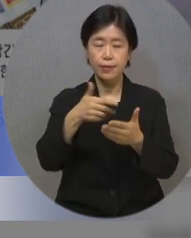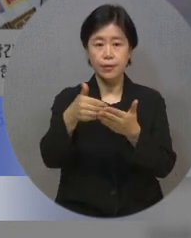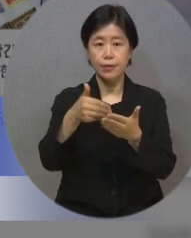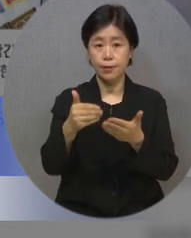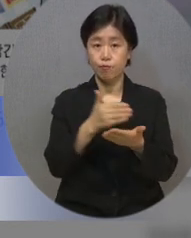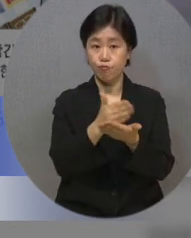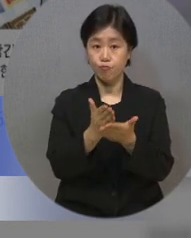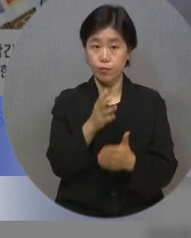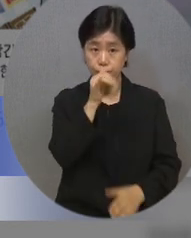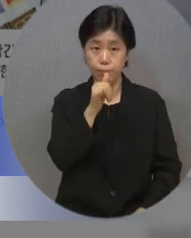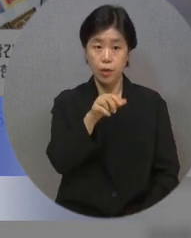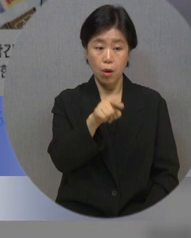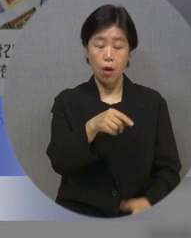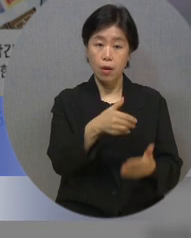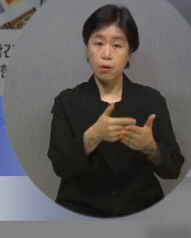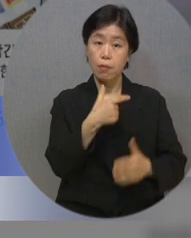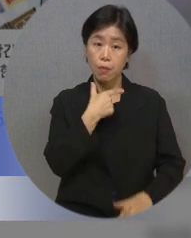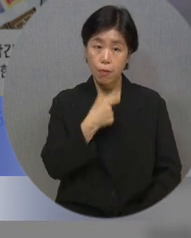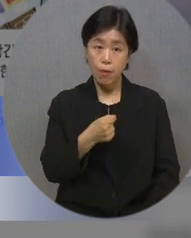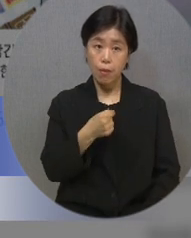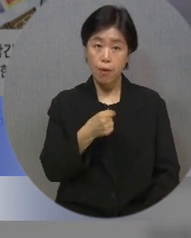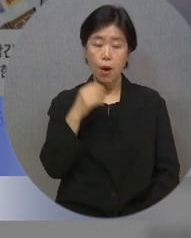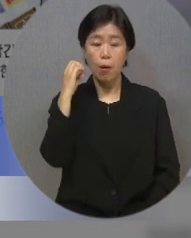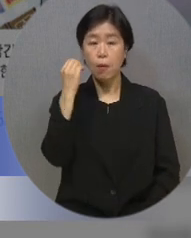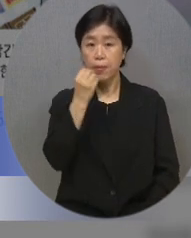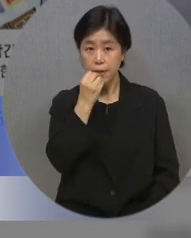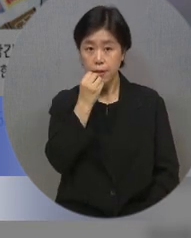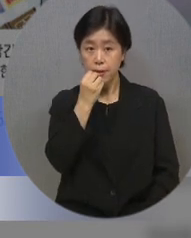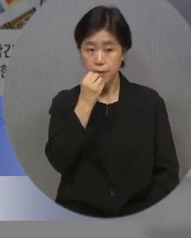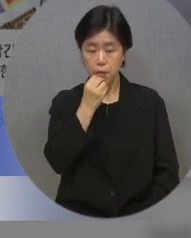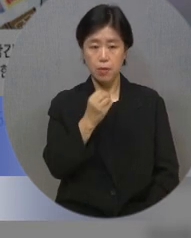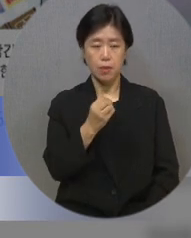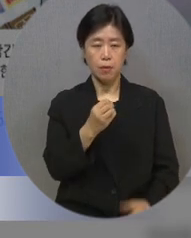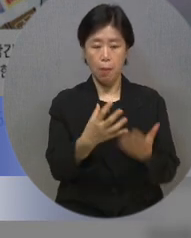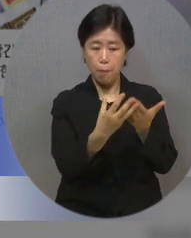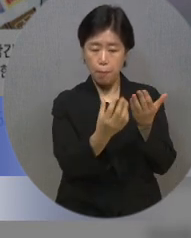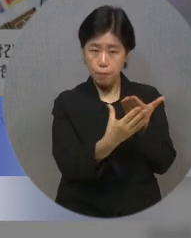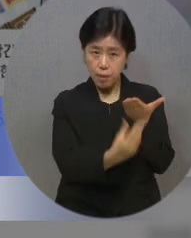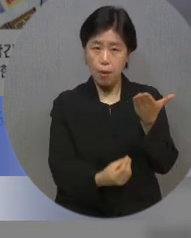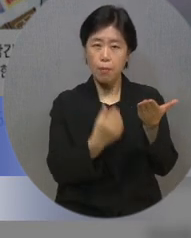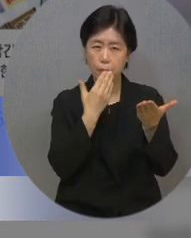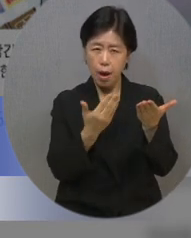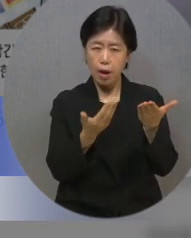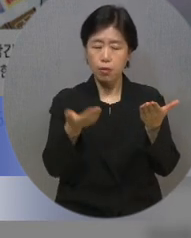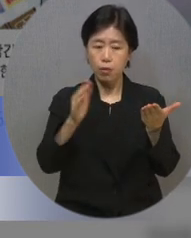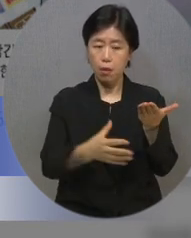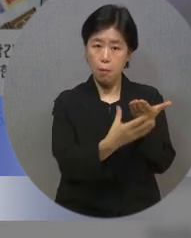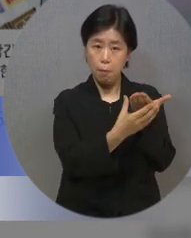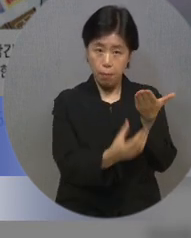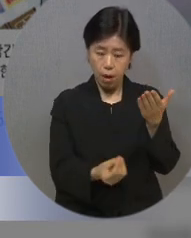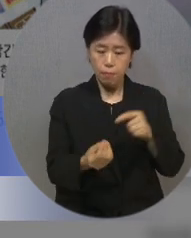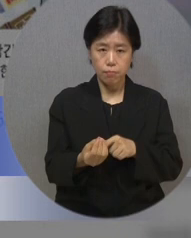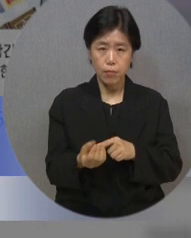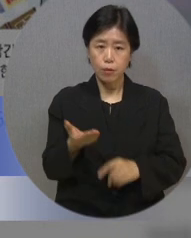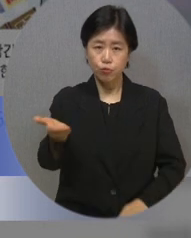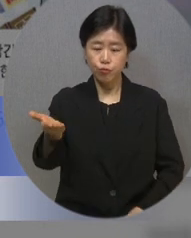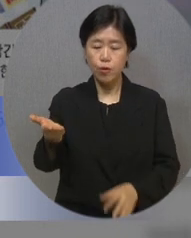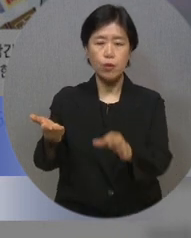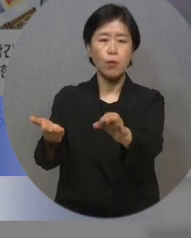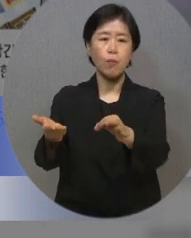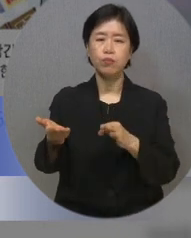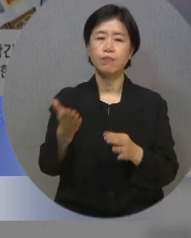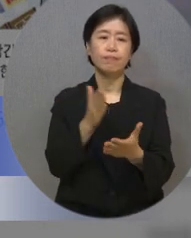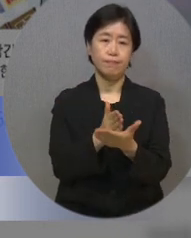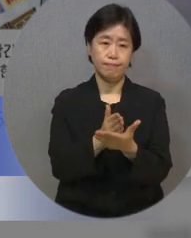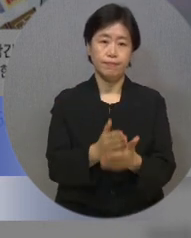개발원 홈페이지에서 누구나 내려받을 수 있습니다 다만이 해당 저작물은 비상업적으로만 이용